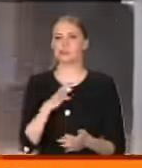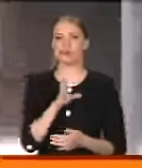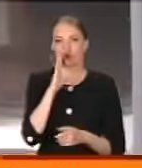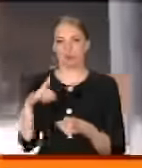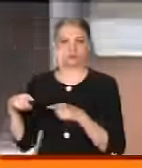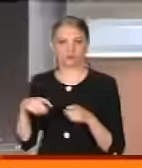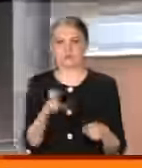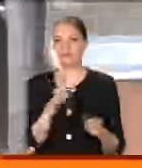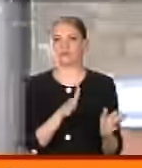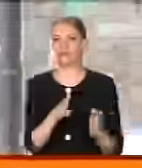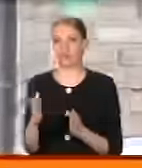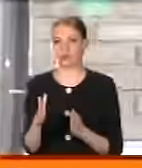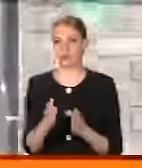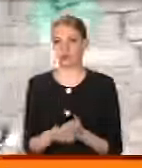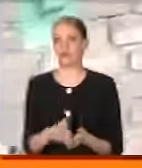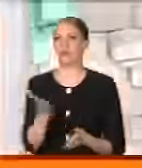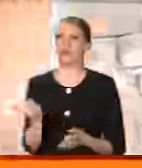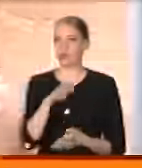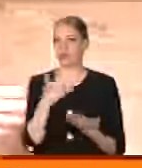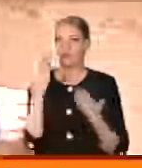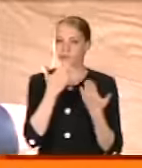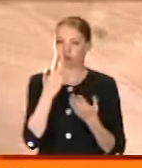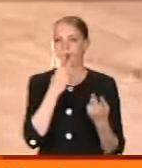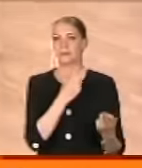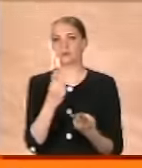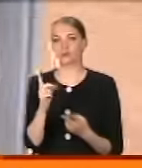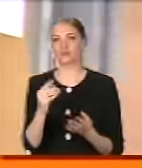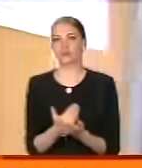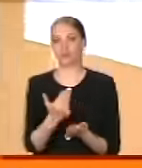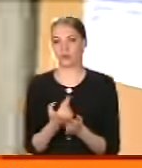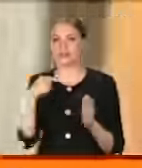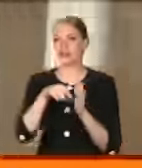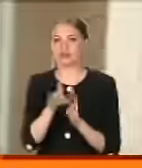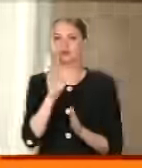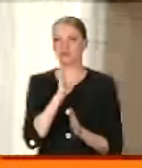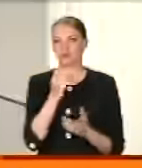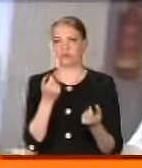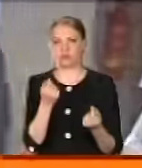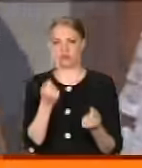самора вте пом потаем